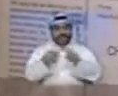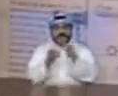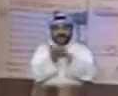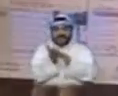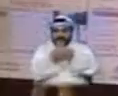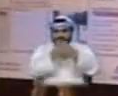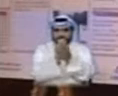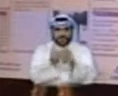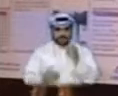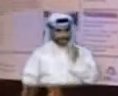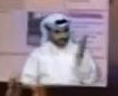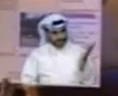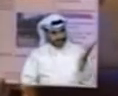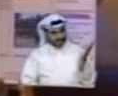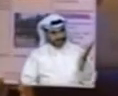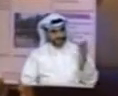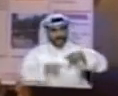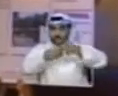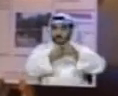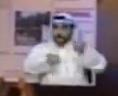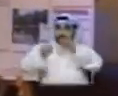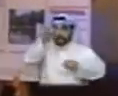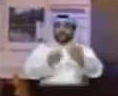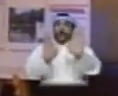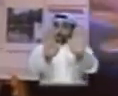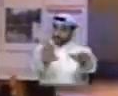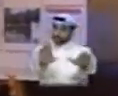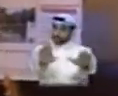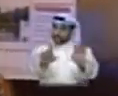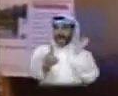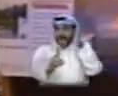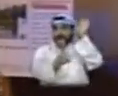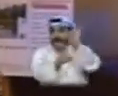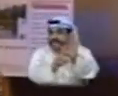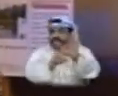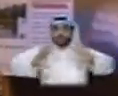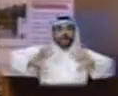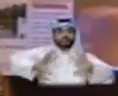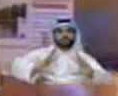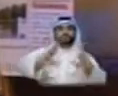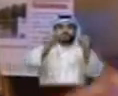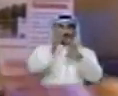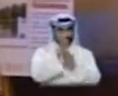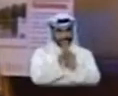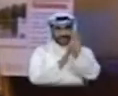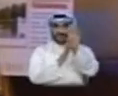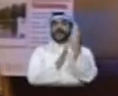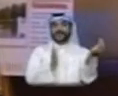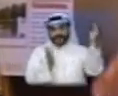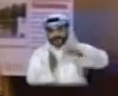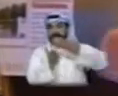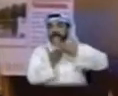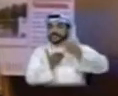الشحمية. مشروعنا عبارة عن مصنع أوريدي موجود، الهدف مالنا كان تطوير المصنع من خلال عدة تعديلات أضفناها على